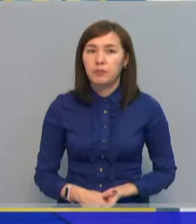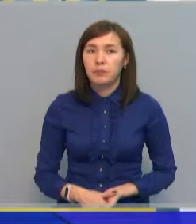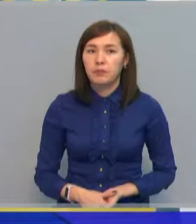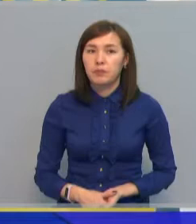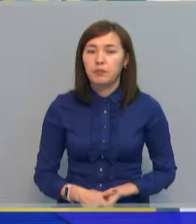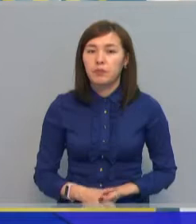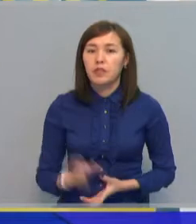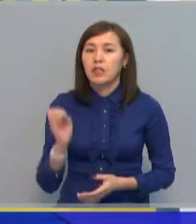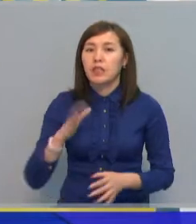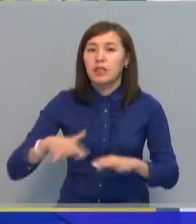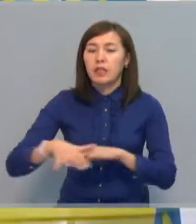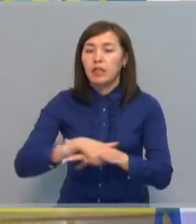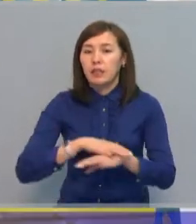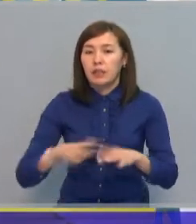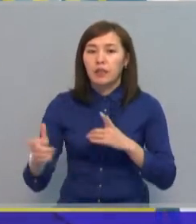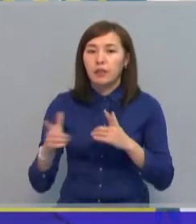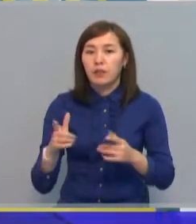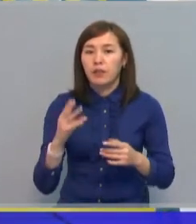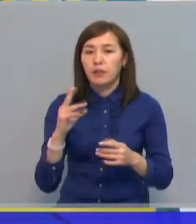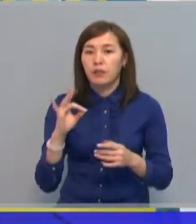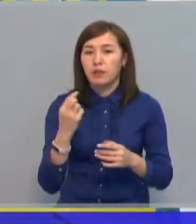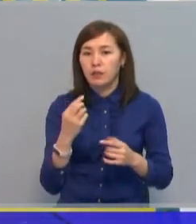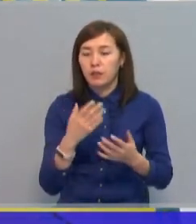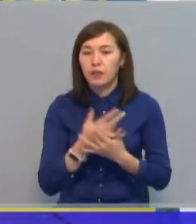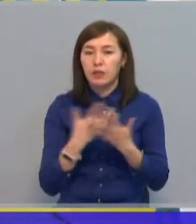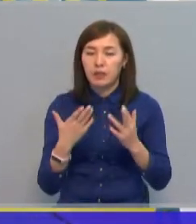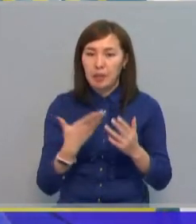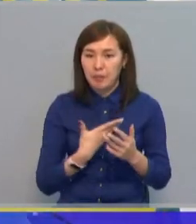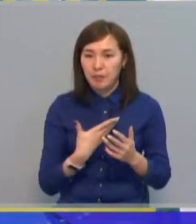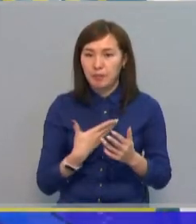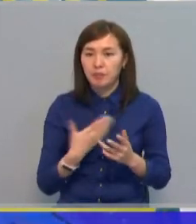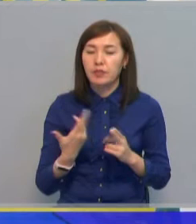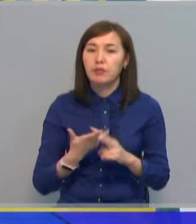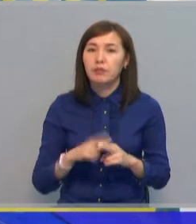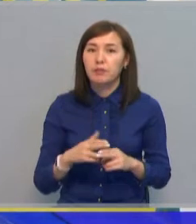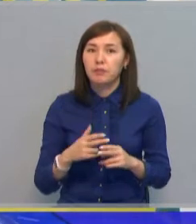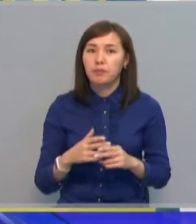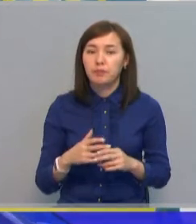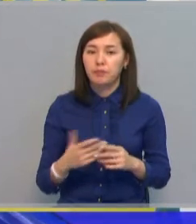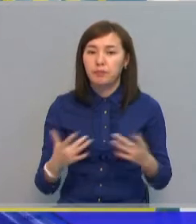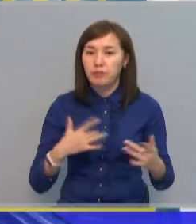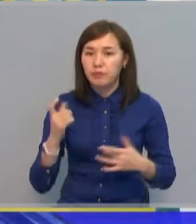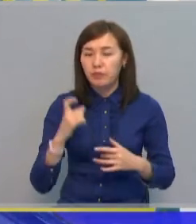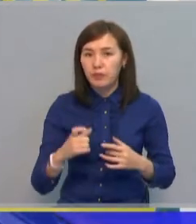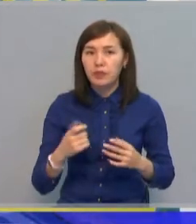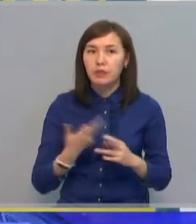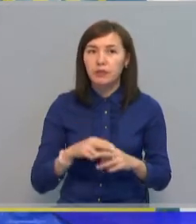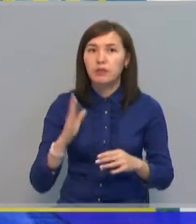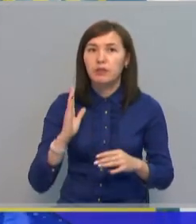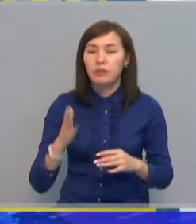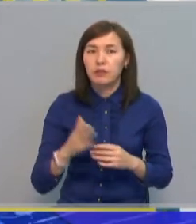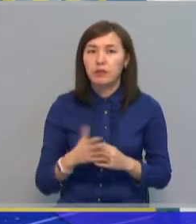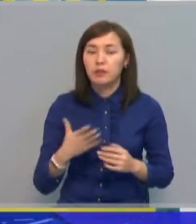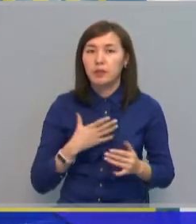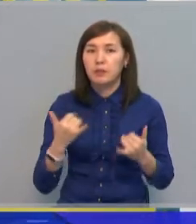Бүкіл Еуропада істеліп жатқан цирк дүниесін осы бізде біздің де жаңа әртістеріміздің қолынан сол келеді ғой деп